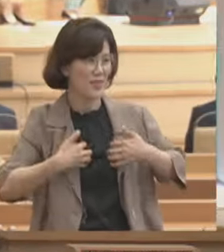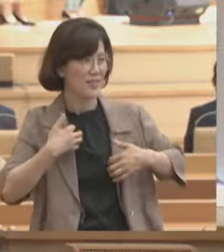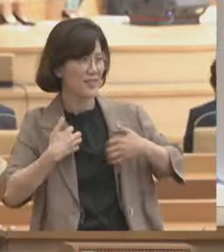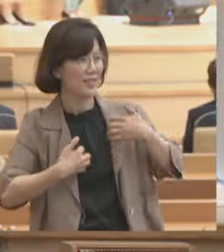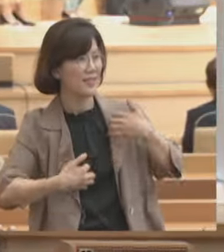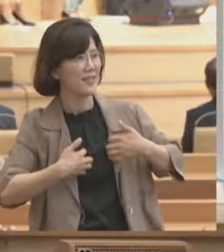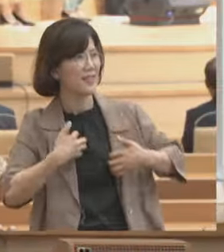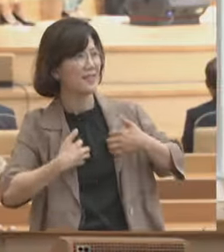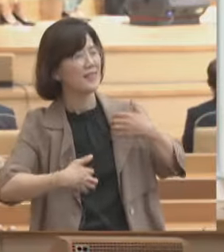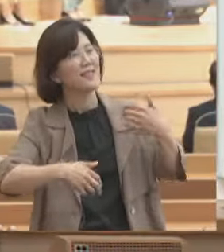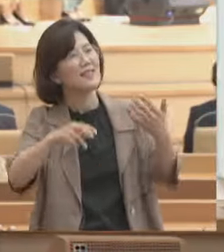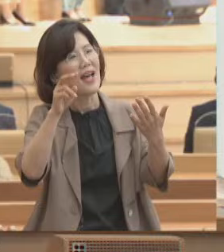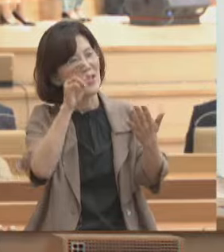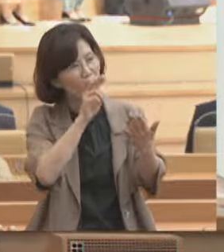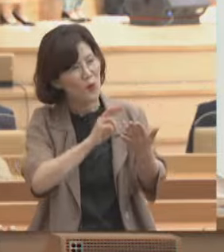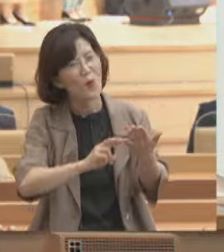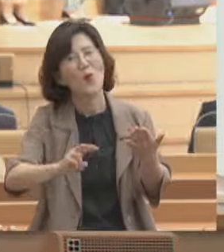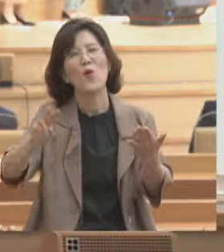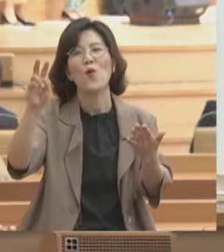즐거이